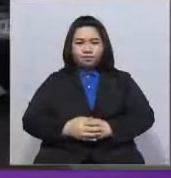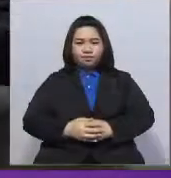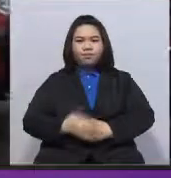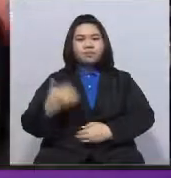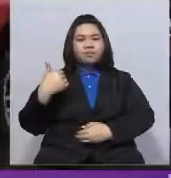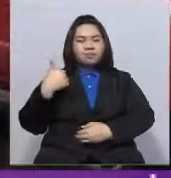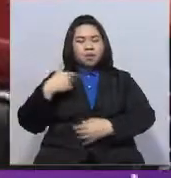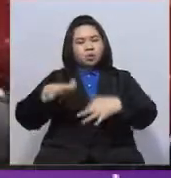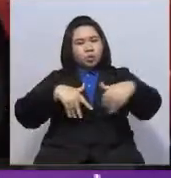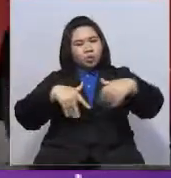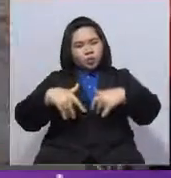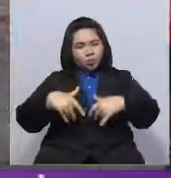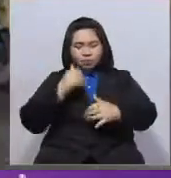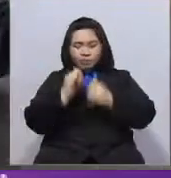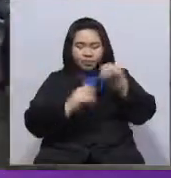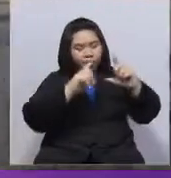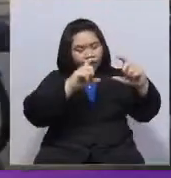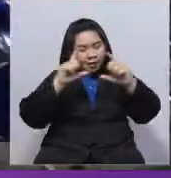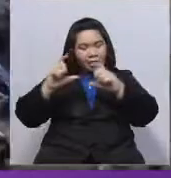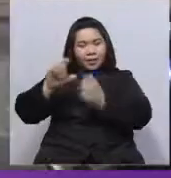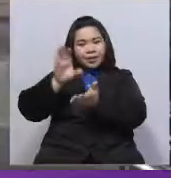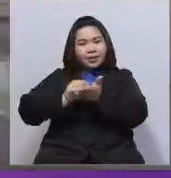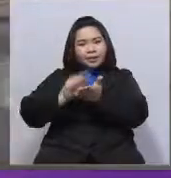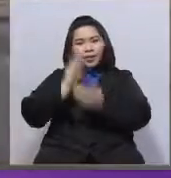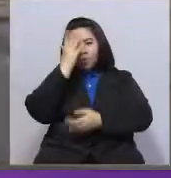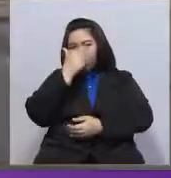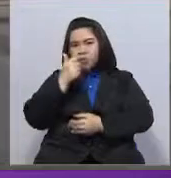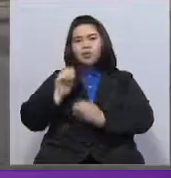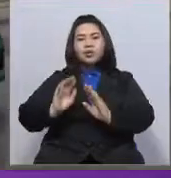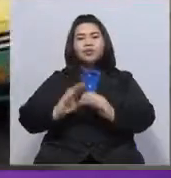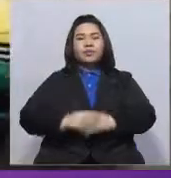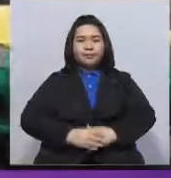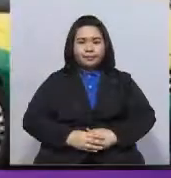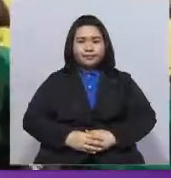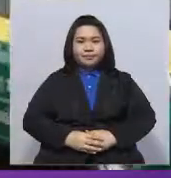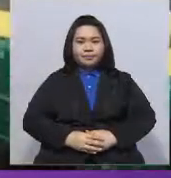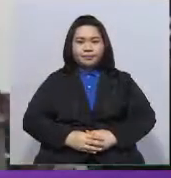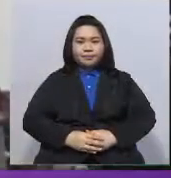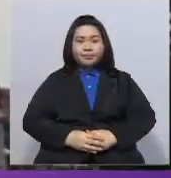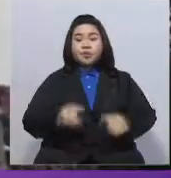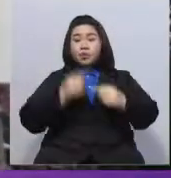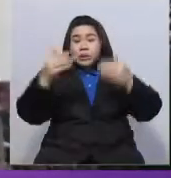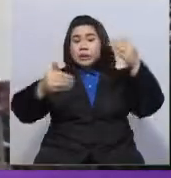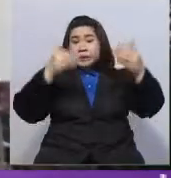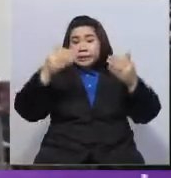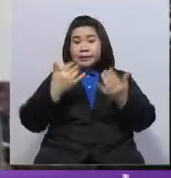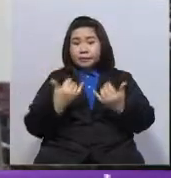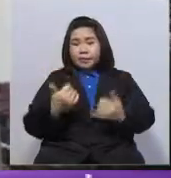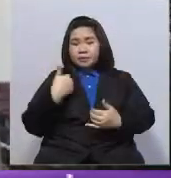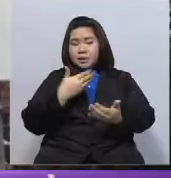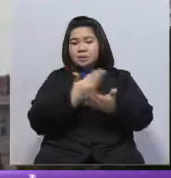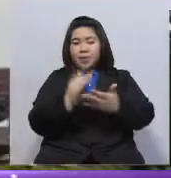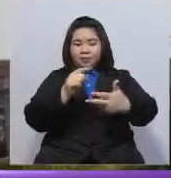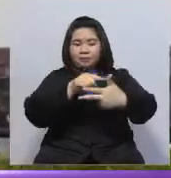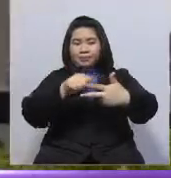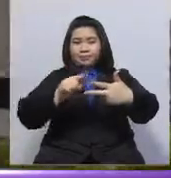โดยมีประชาชนเข้ามาถ่ายภาพเก็บบรรยากาศความประทับใจอย่างต่อเนื่องสำหรับงานอุ่นไอรักคลายความหนาวแบ่งออกเป็น